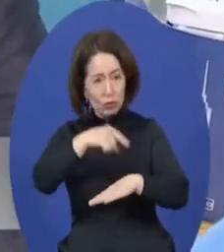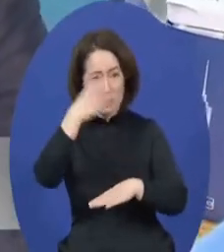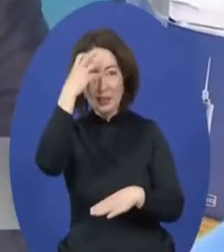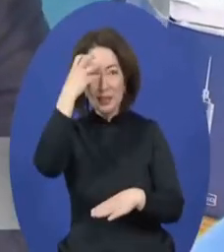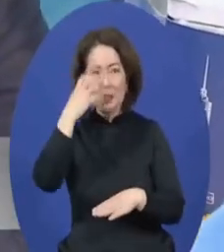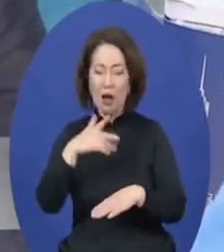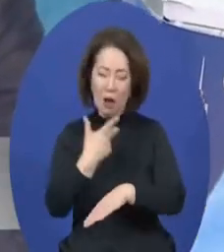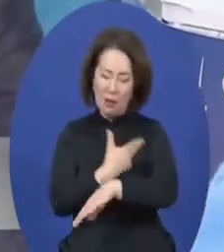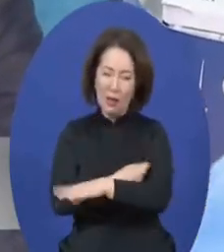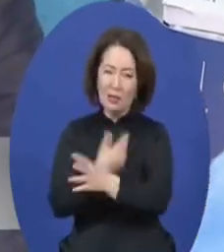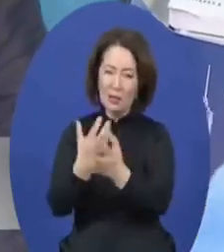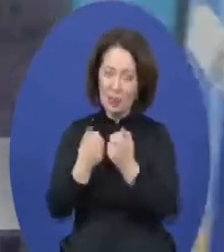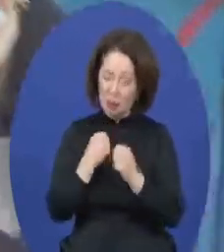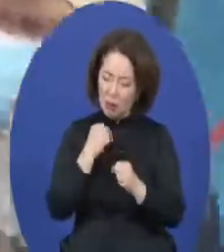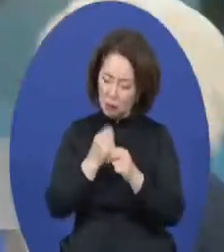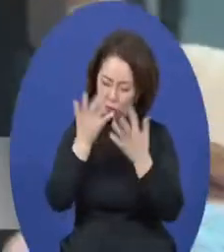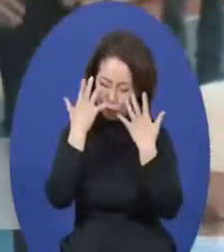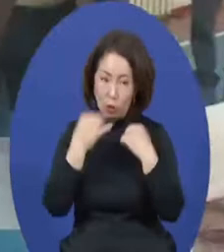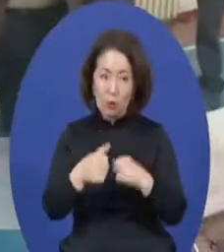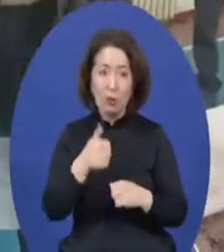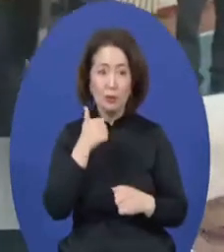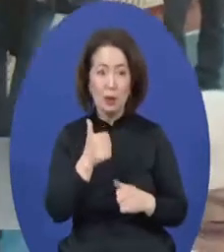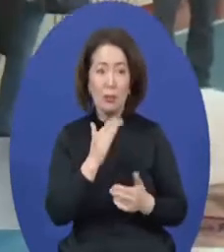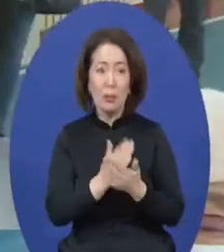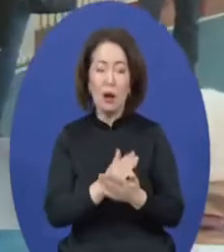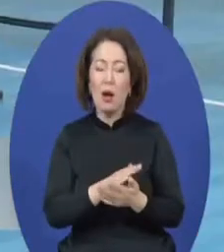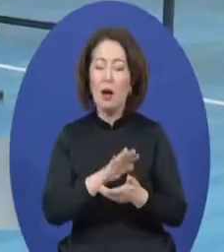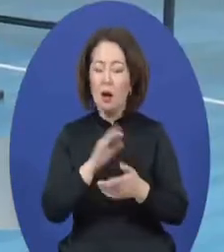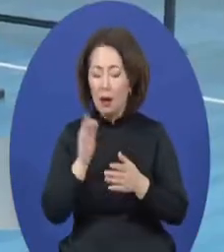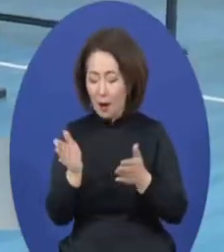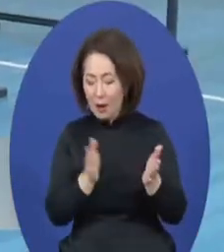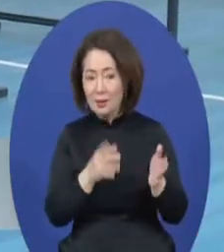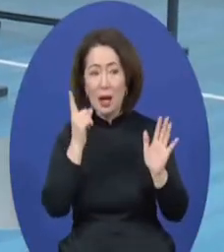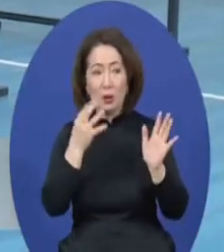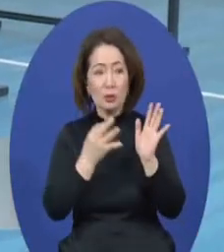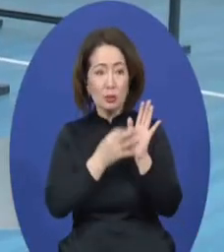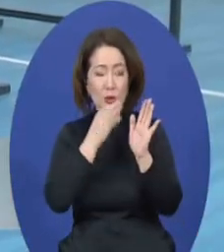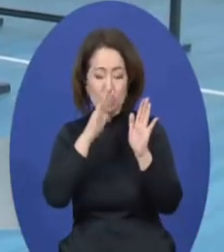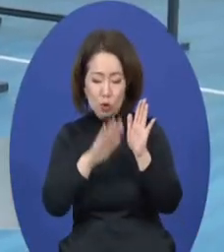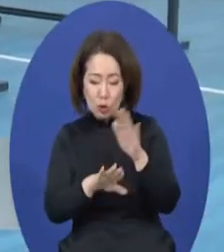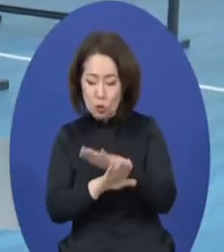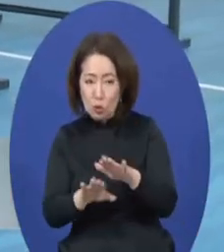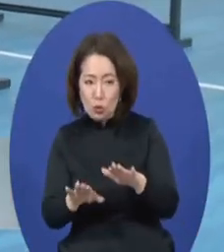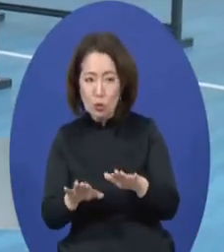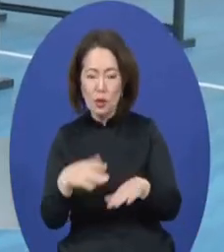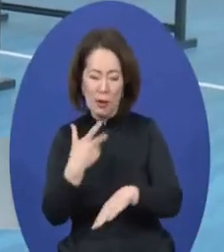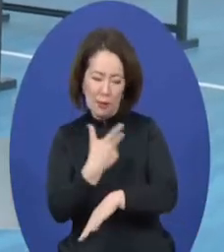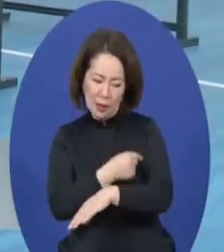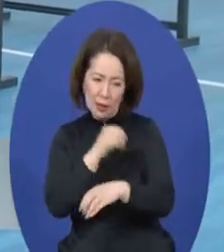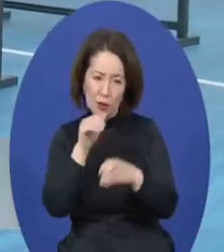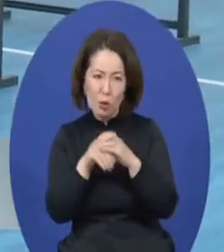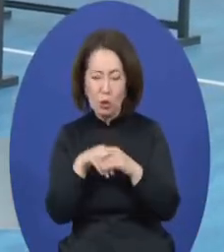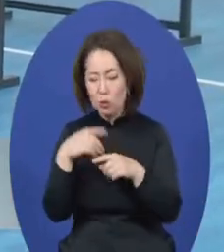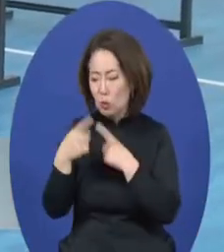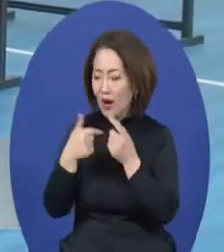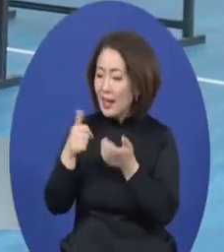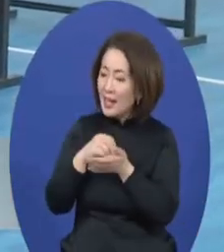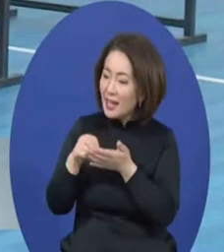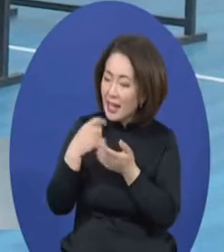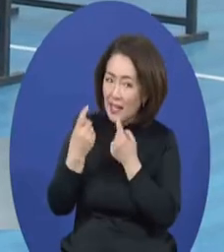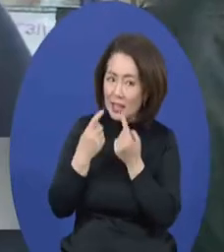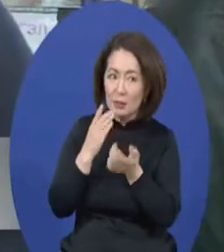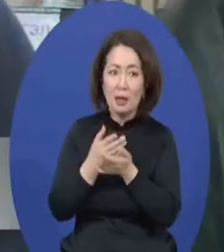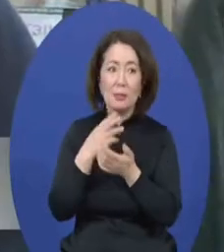газар вакцины татаа авалтыг хангалттай зохион байгуулж байгаагаас гадна 18-аас доош насны хүүхдүүдтэй вакцинжуулахар гэрээ хэлцээрээ хийж